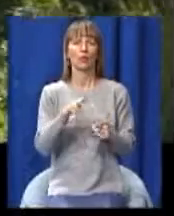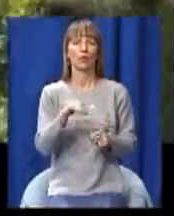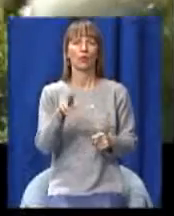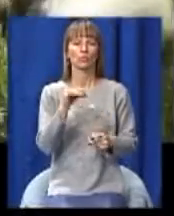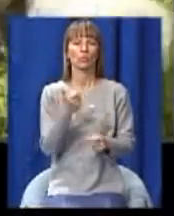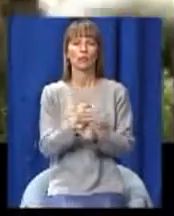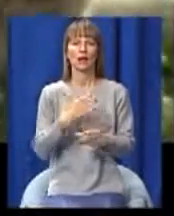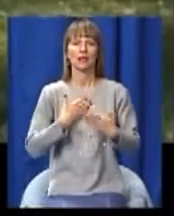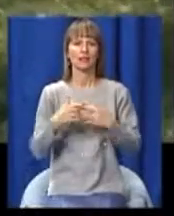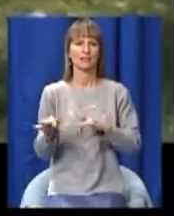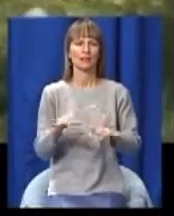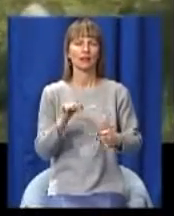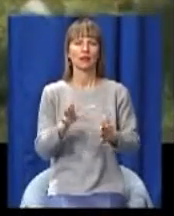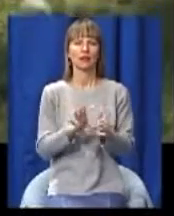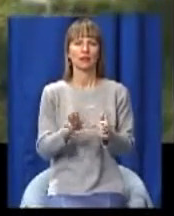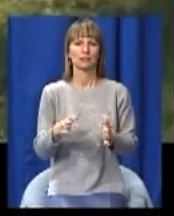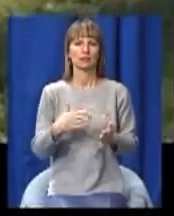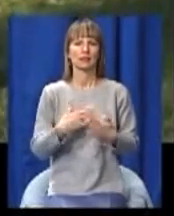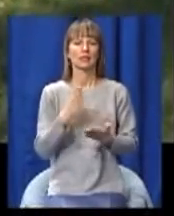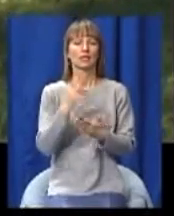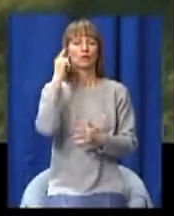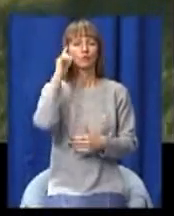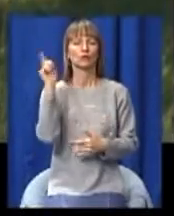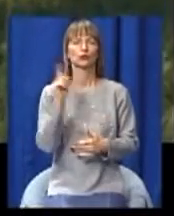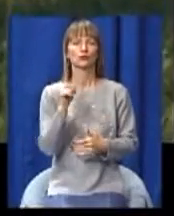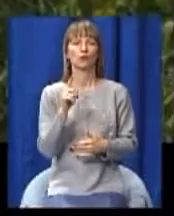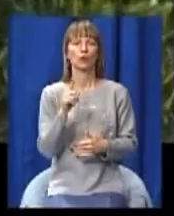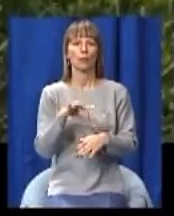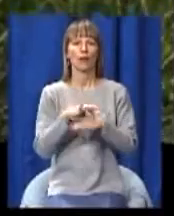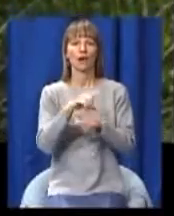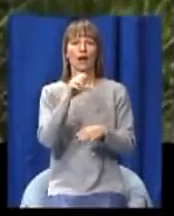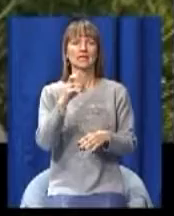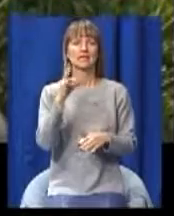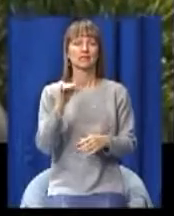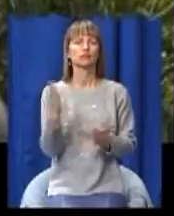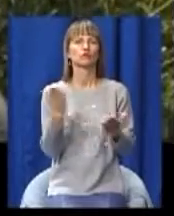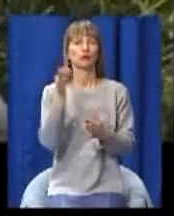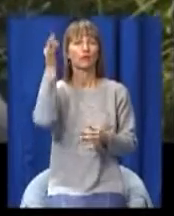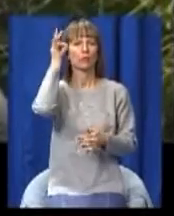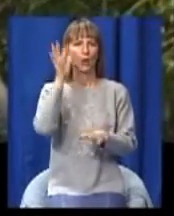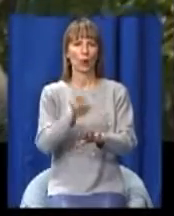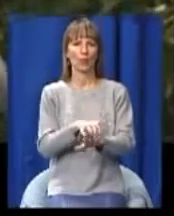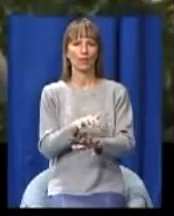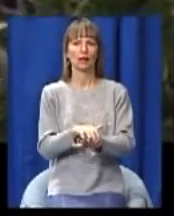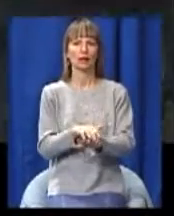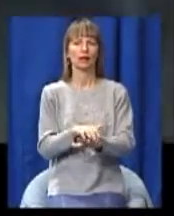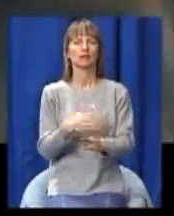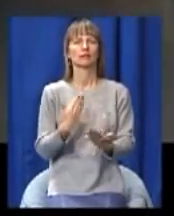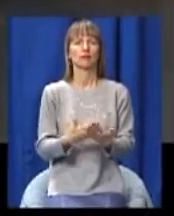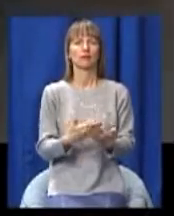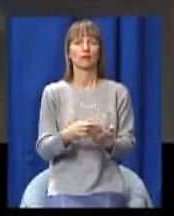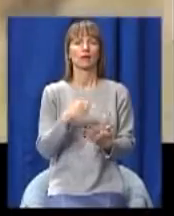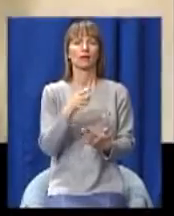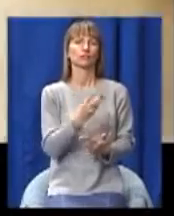дуже рухливі та енергійні. Існує думка, що поведінка хаски чимось нагадує котика. Наприклад,